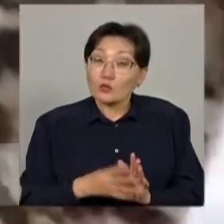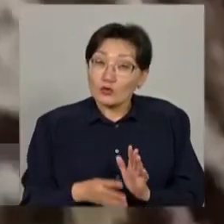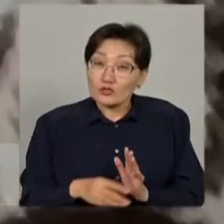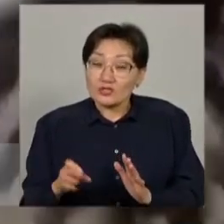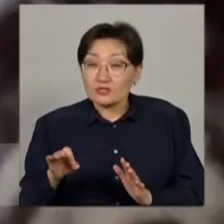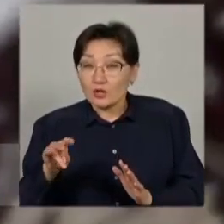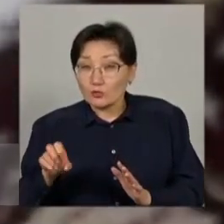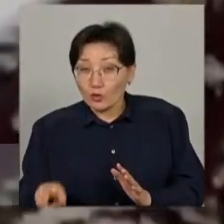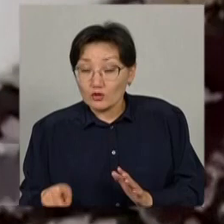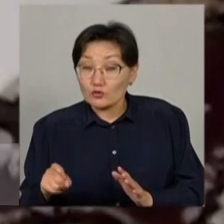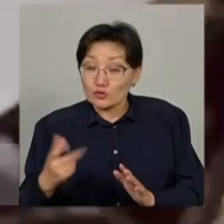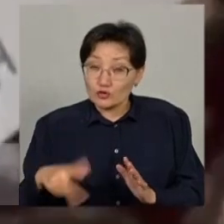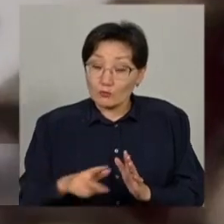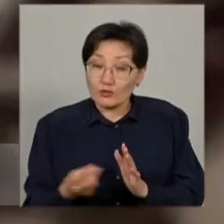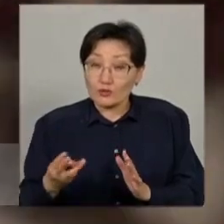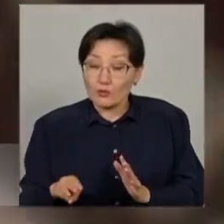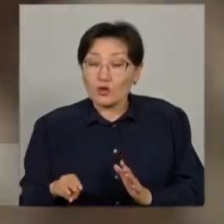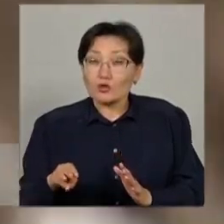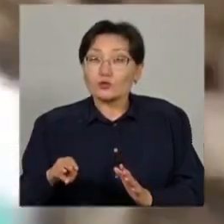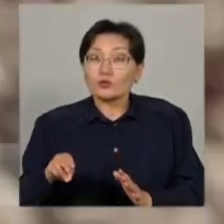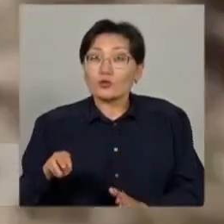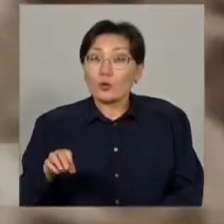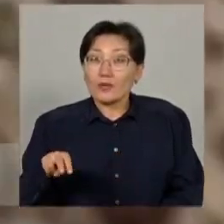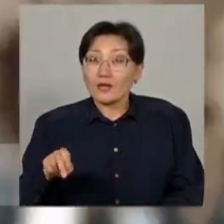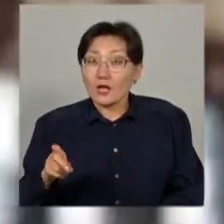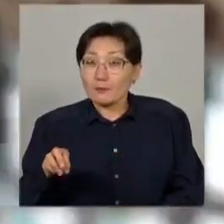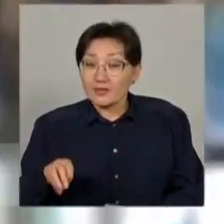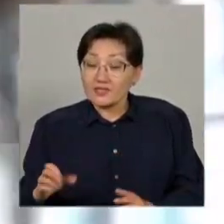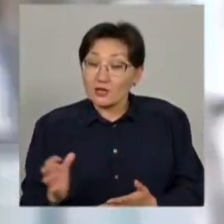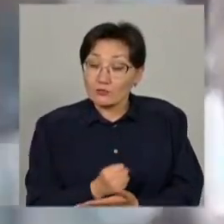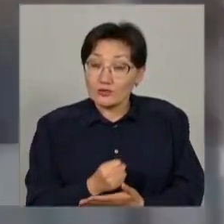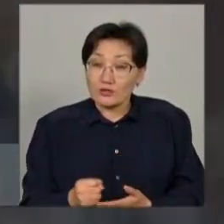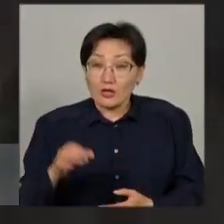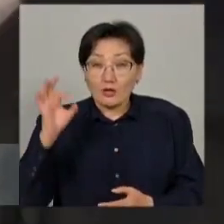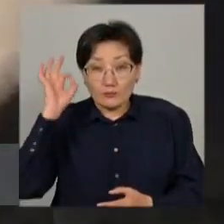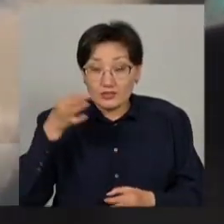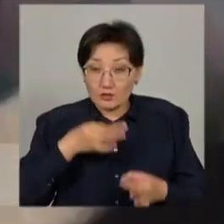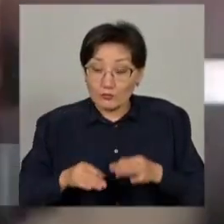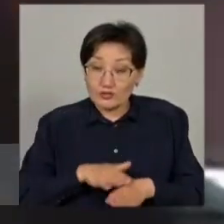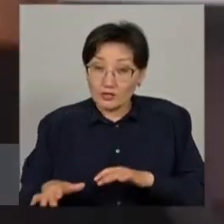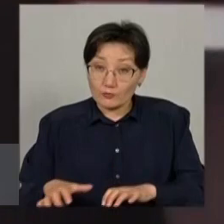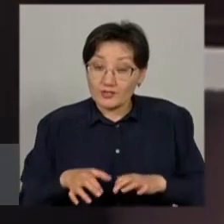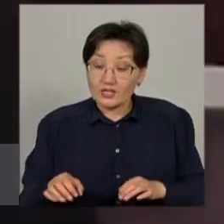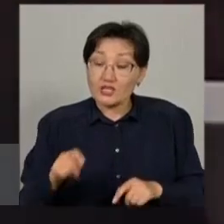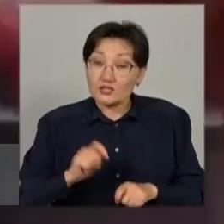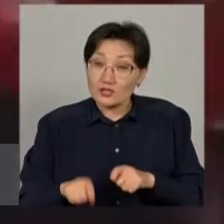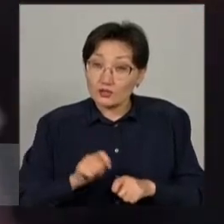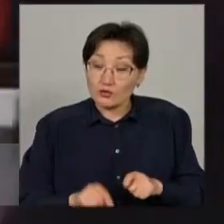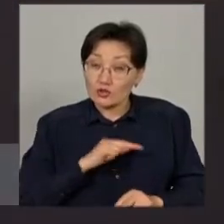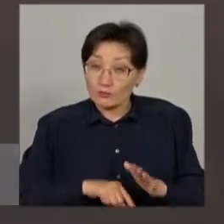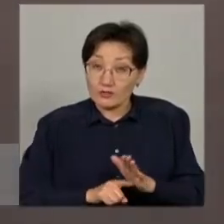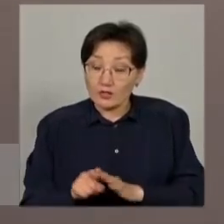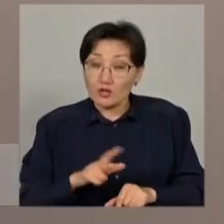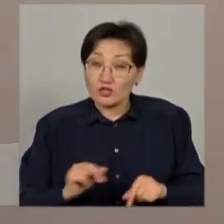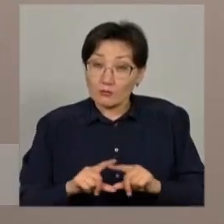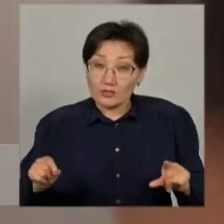самнол, 138 дана тропикамид табылған. Психотроптық заттар түгелдей тәркіленіп, тергеу жұмыстары басталды. Полиция